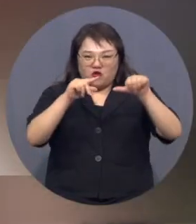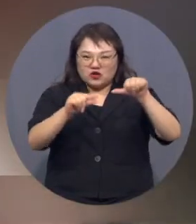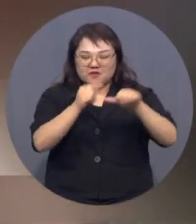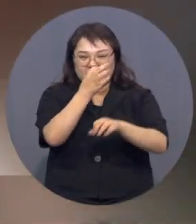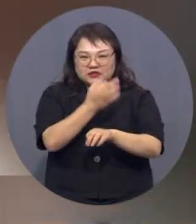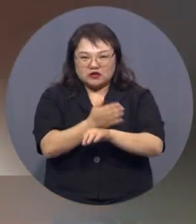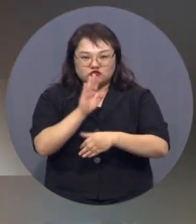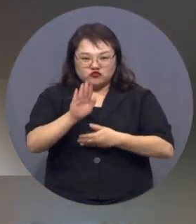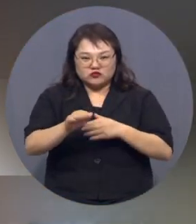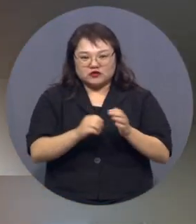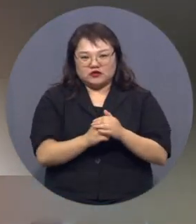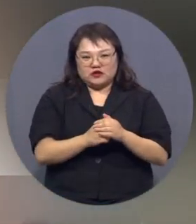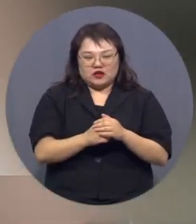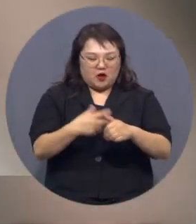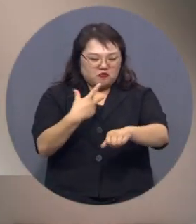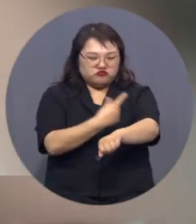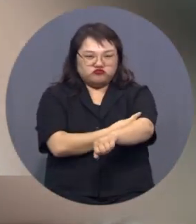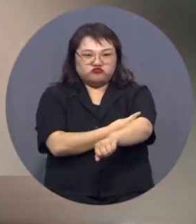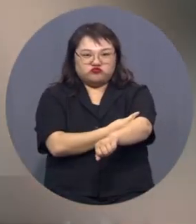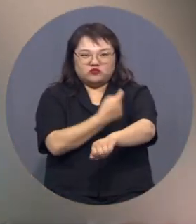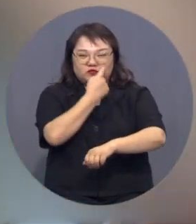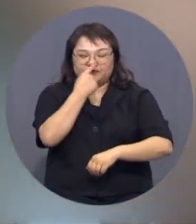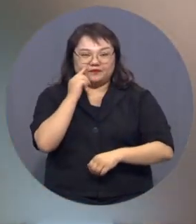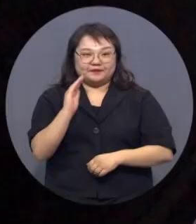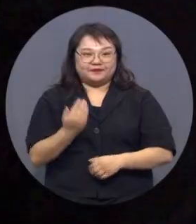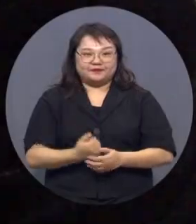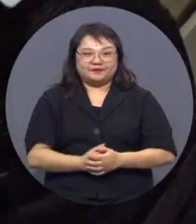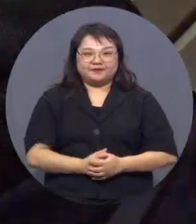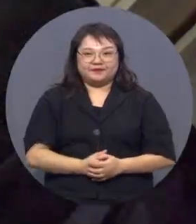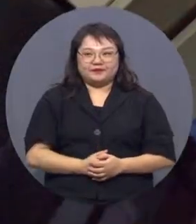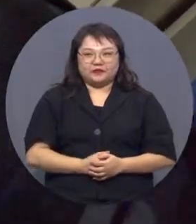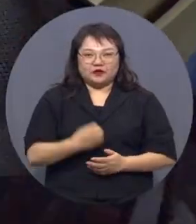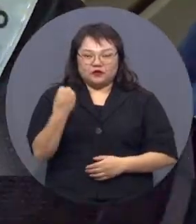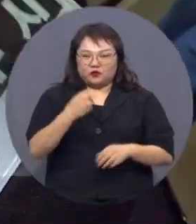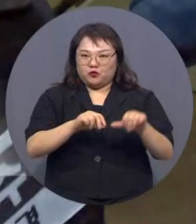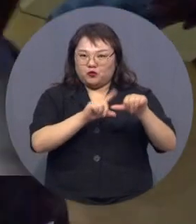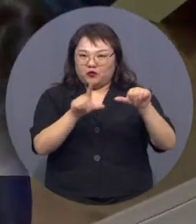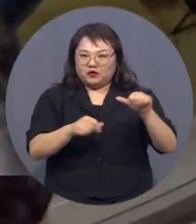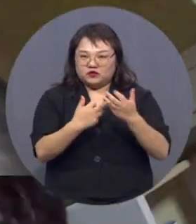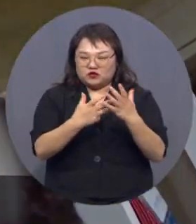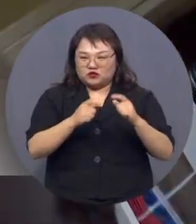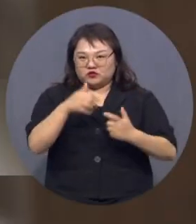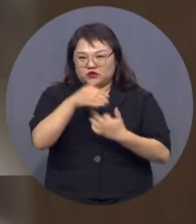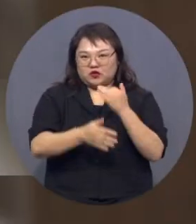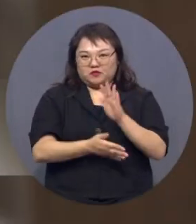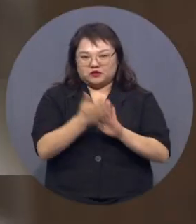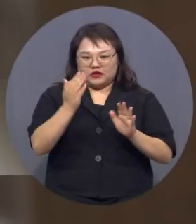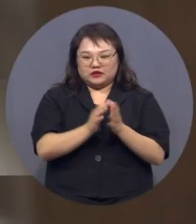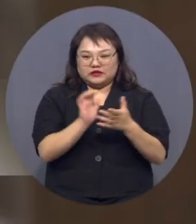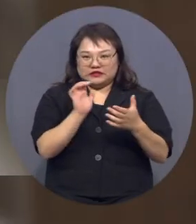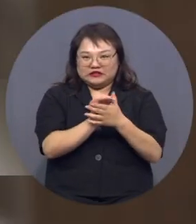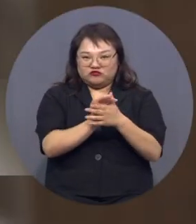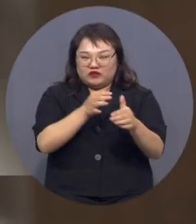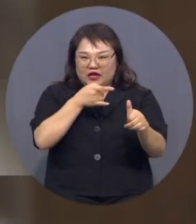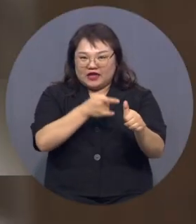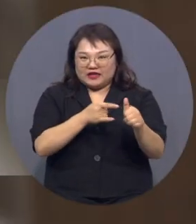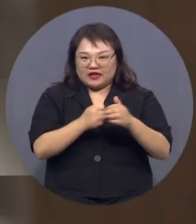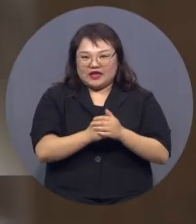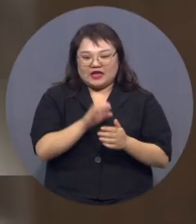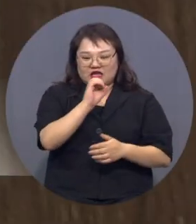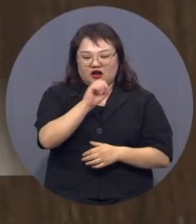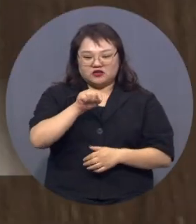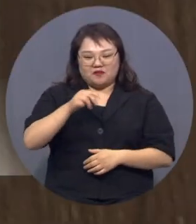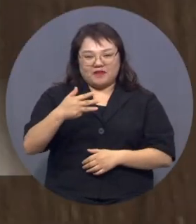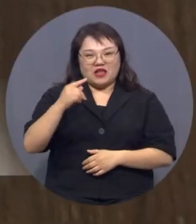구입해이 가운데 일부를 투약한 것으로 파악됐습니다 또 5월에는 제주 서귀포시에 사는 동료 선원에게 필로폰